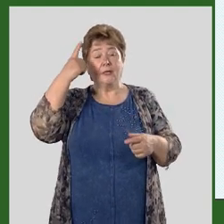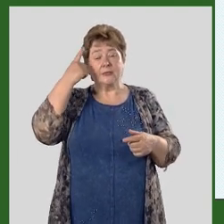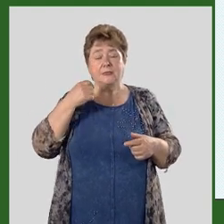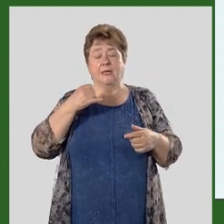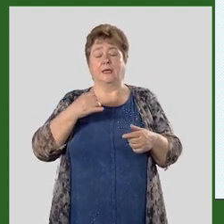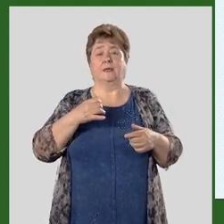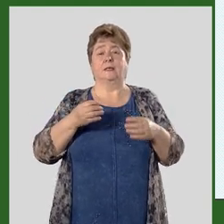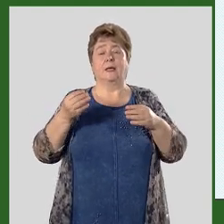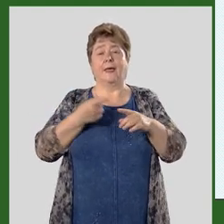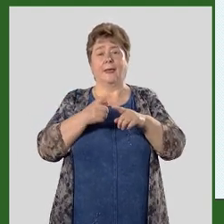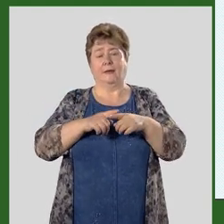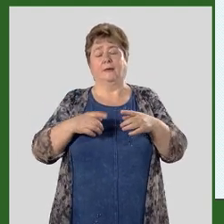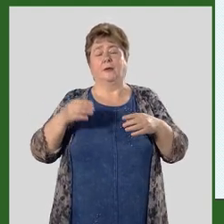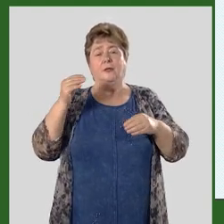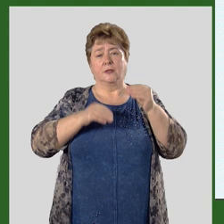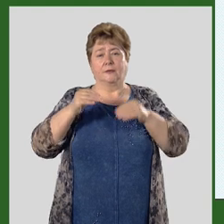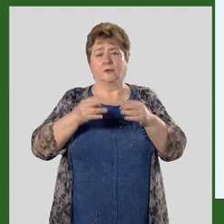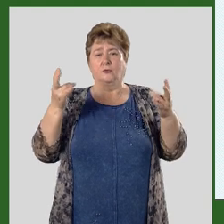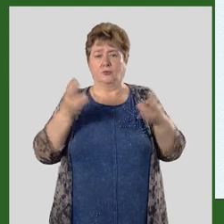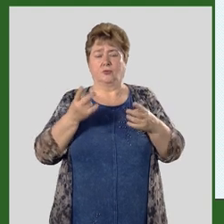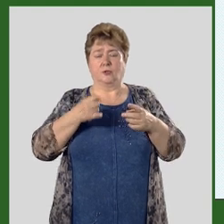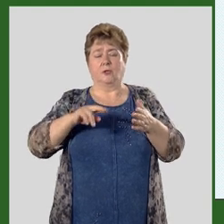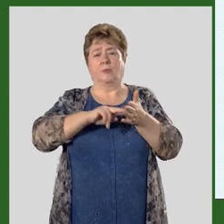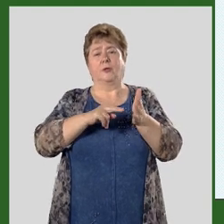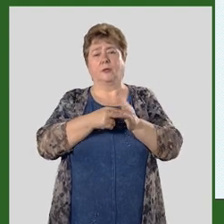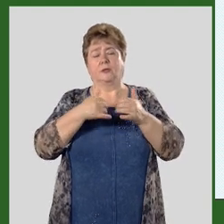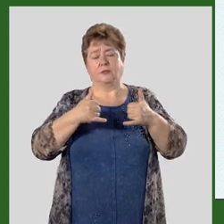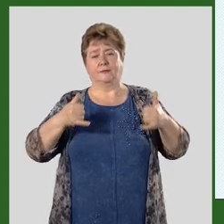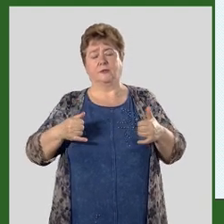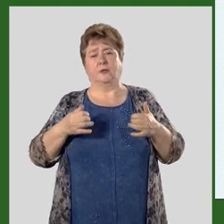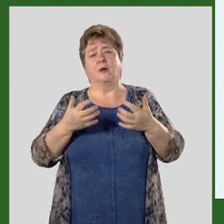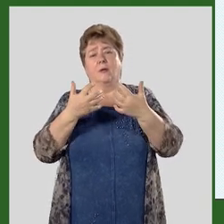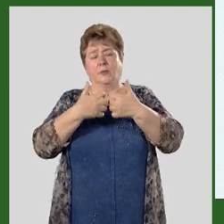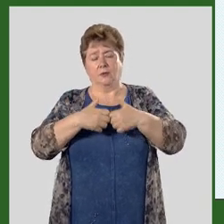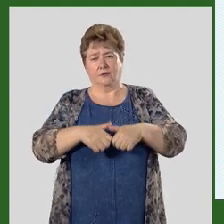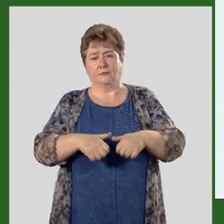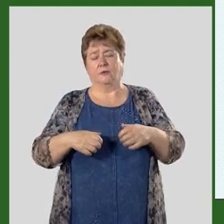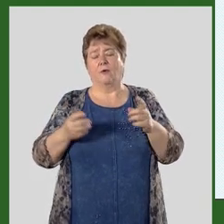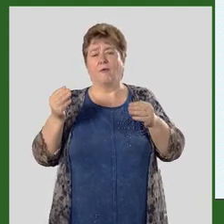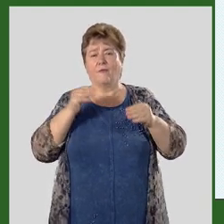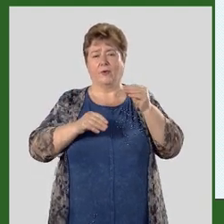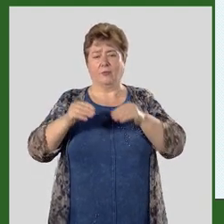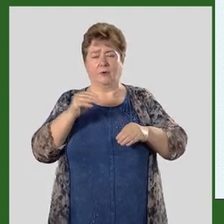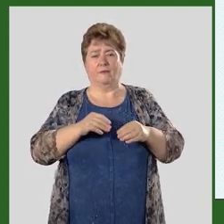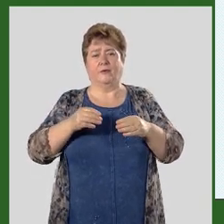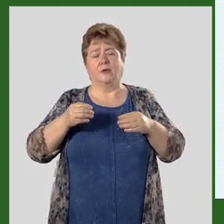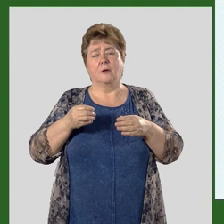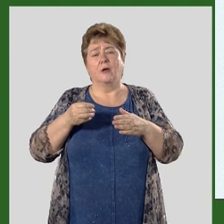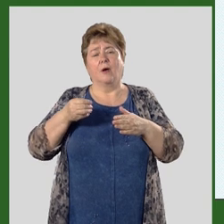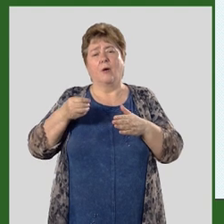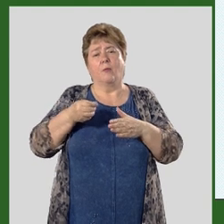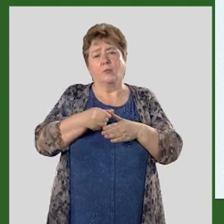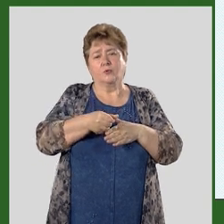Знание этих составляющих необходимо для планирования развития производства, формирования бюджета страны.